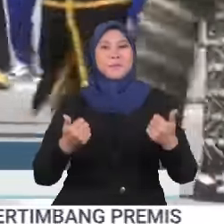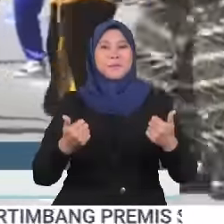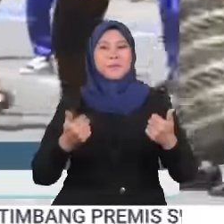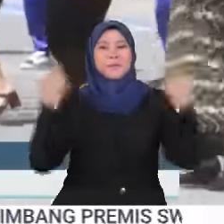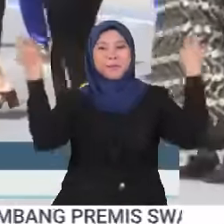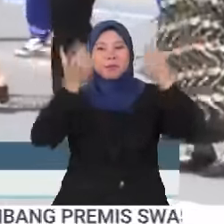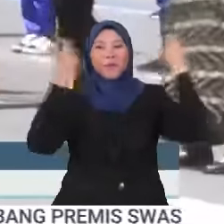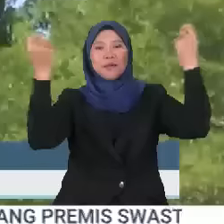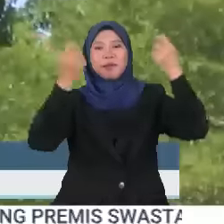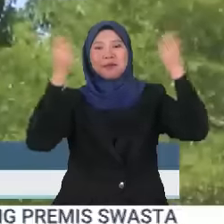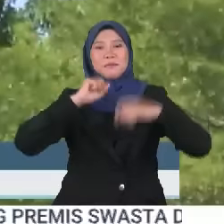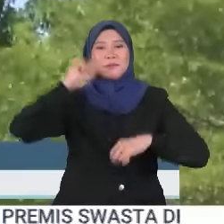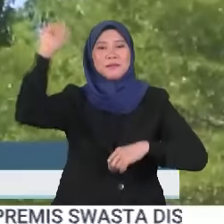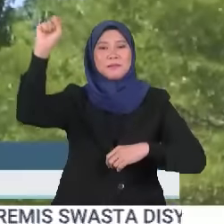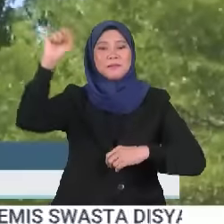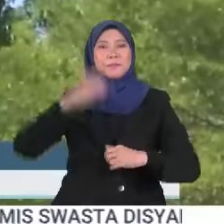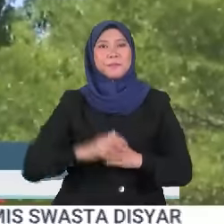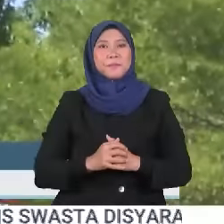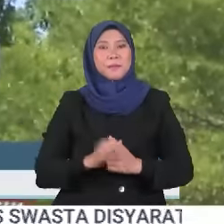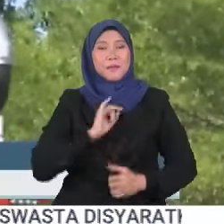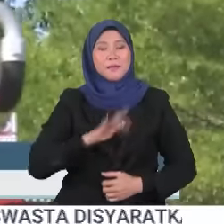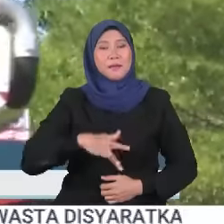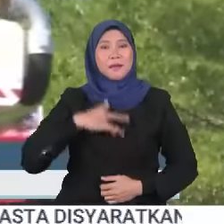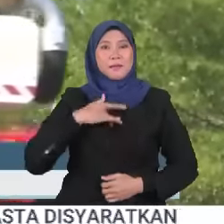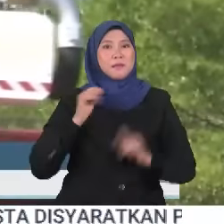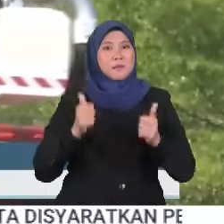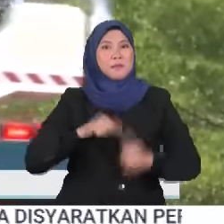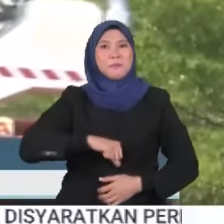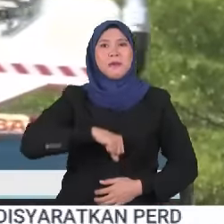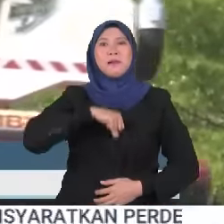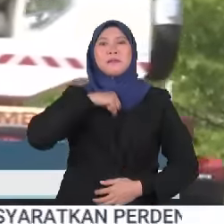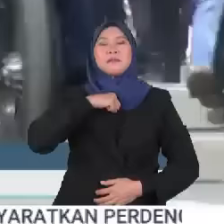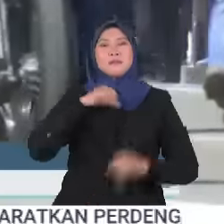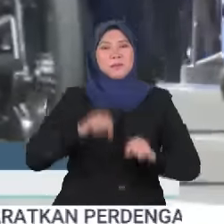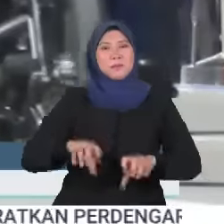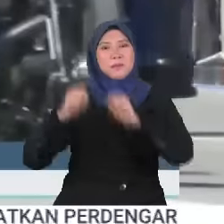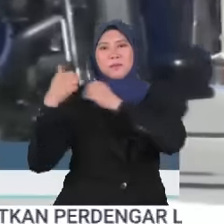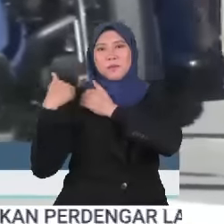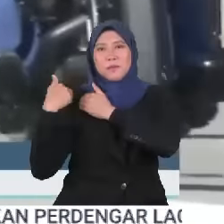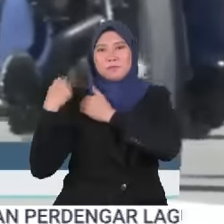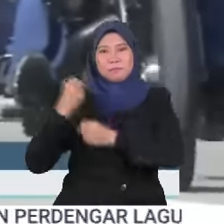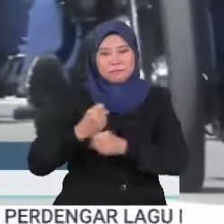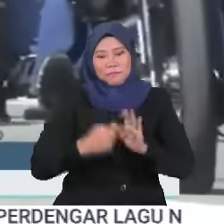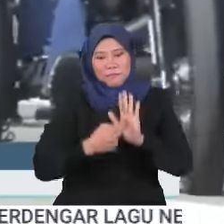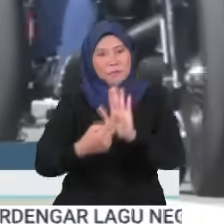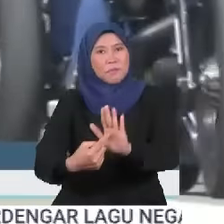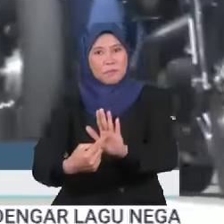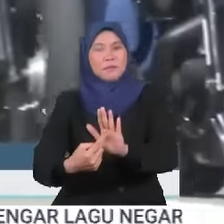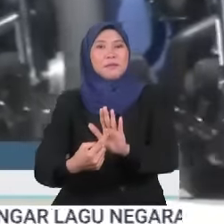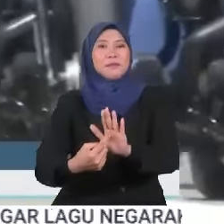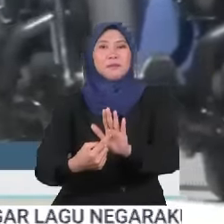sambutan kemerdekaan ini dan Saya rasa cukup bangga juga dapat menjalankan tugas saya dan membuat persembahan di